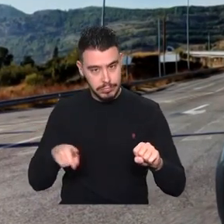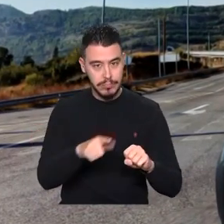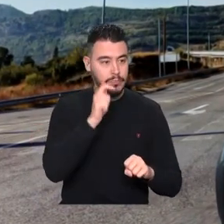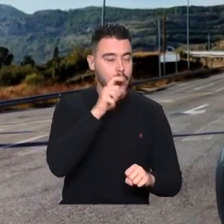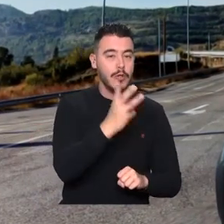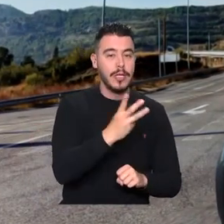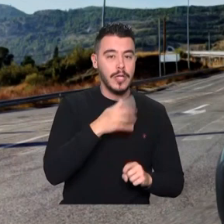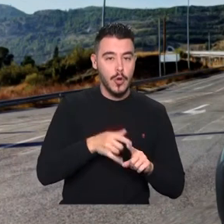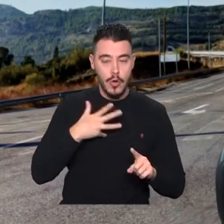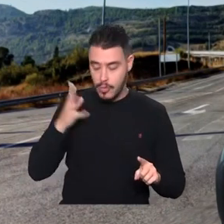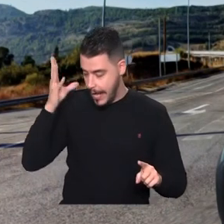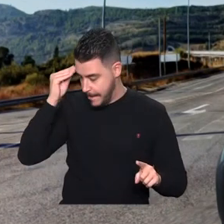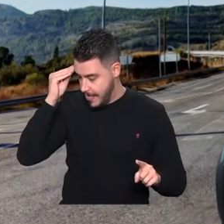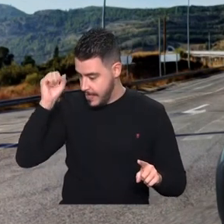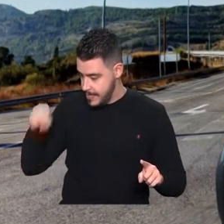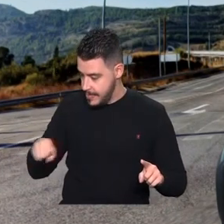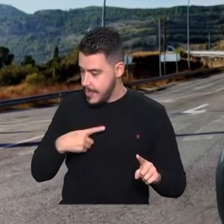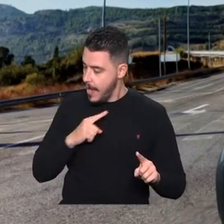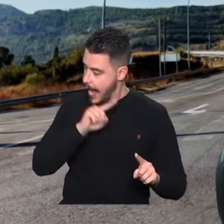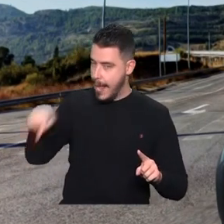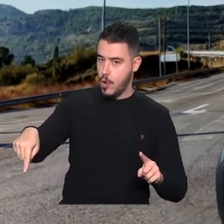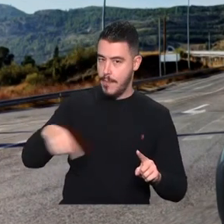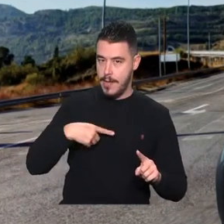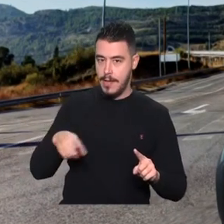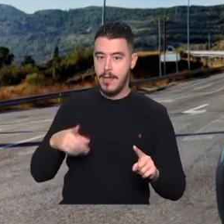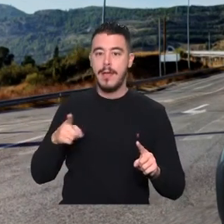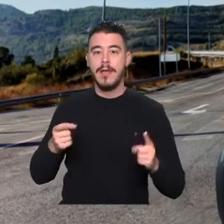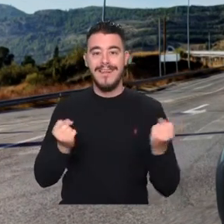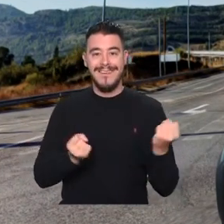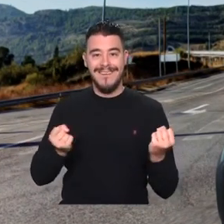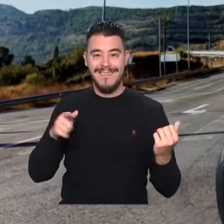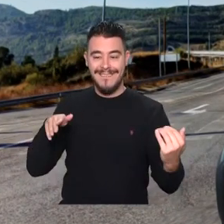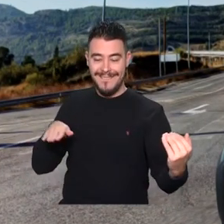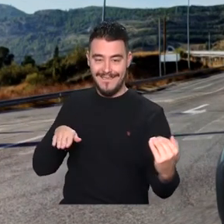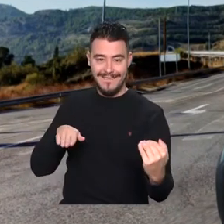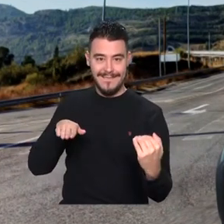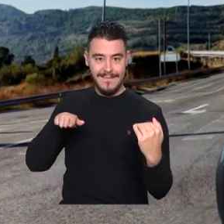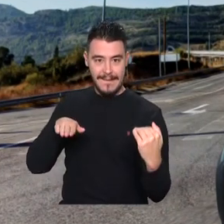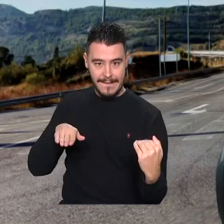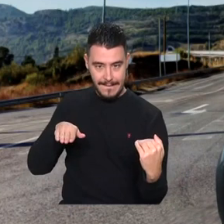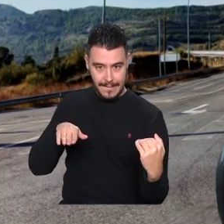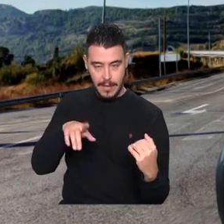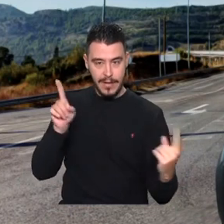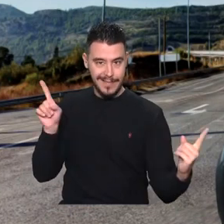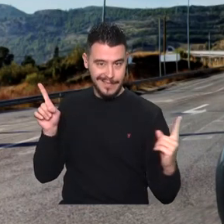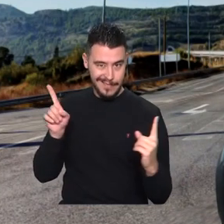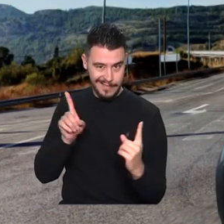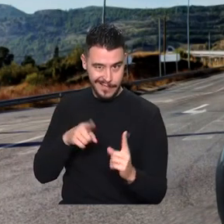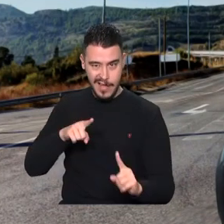σημείο, άρχισαν να λογομαχούν. Να λογομαχούν για να γιατί του είπε όλα αυτά που